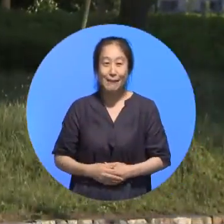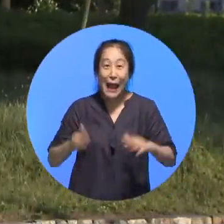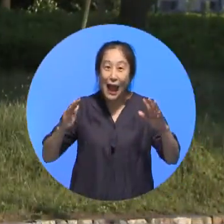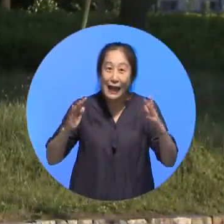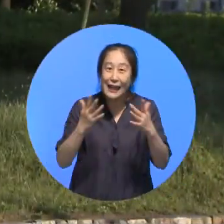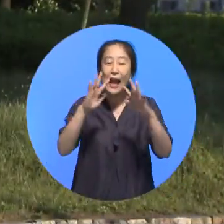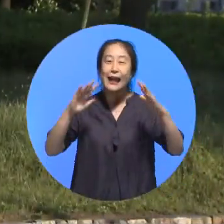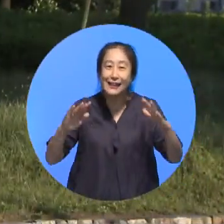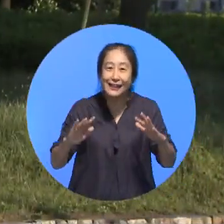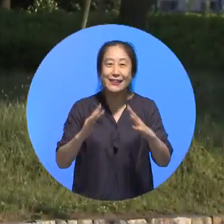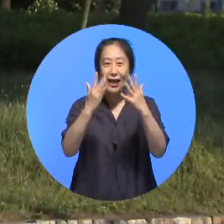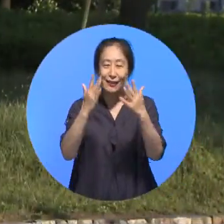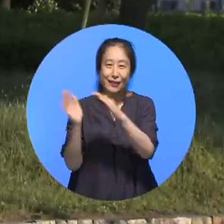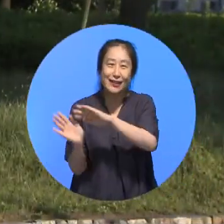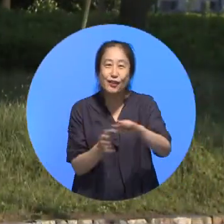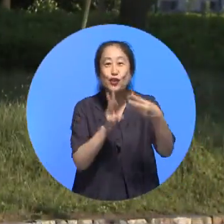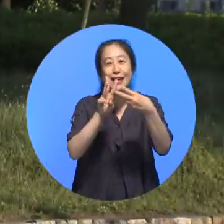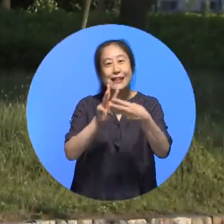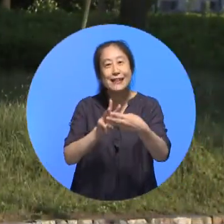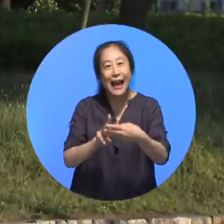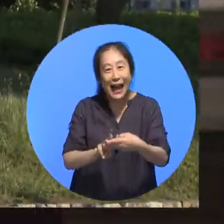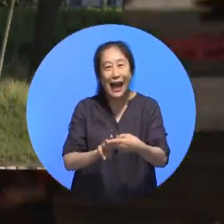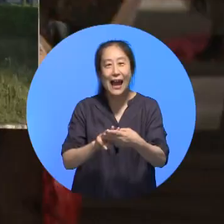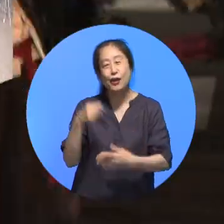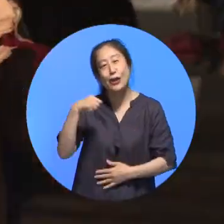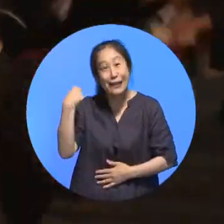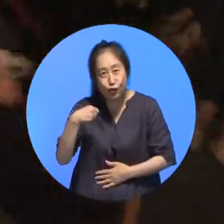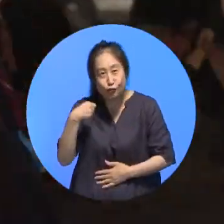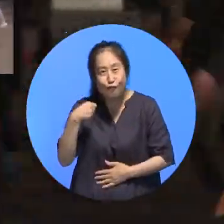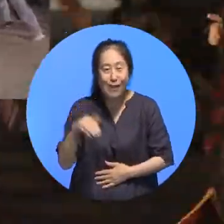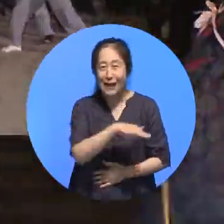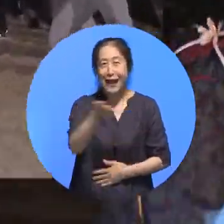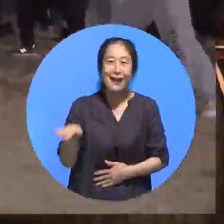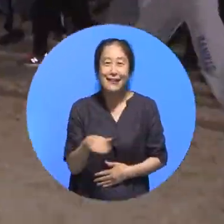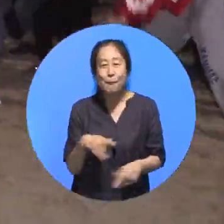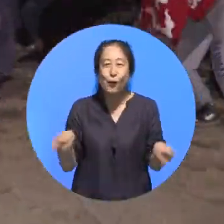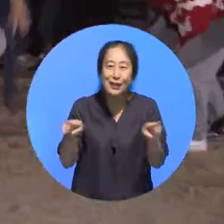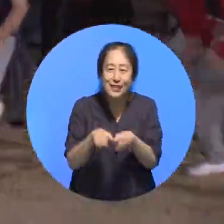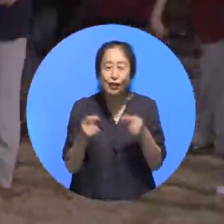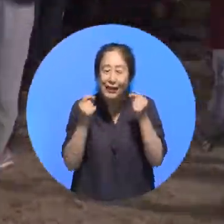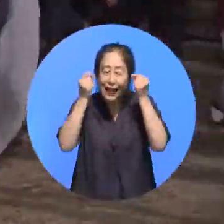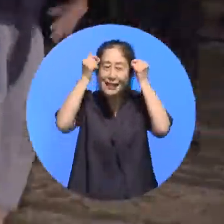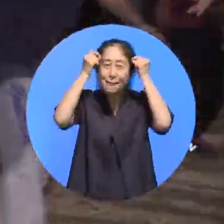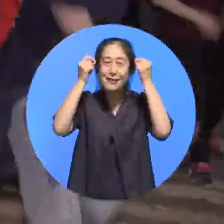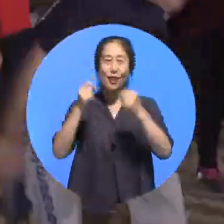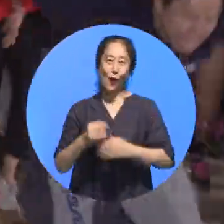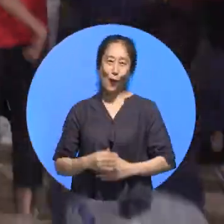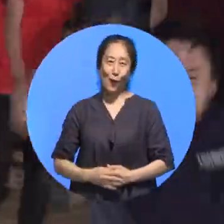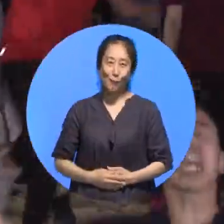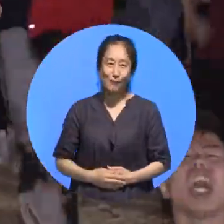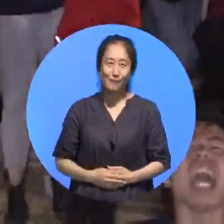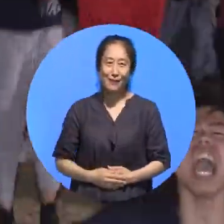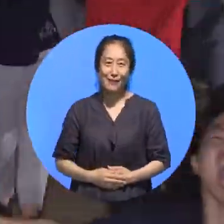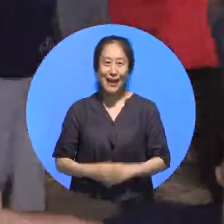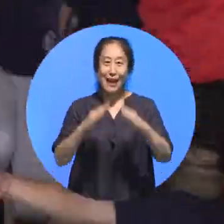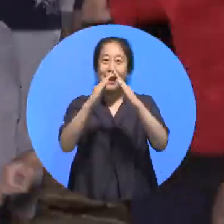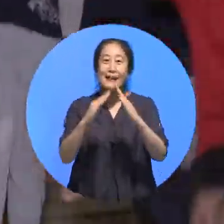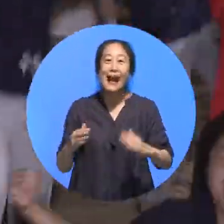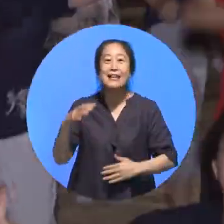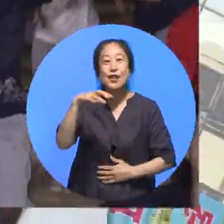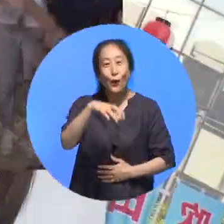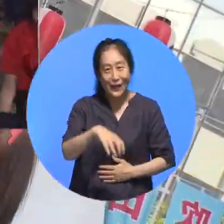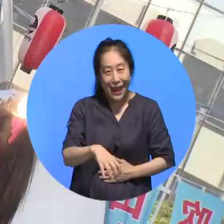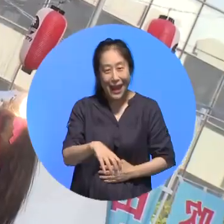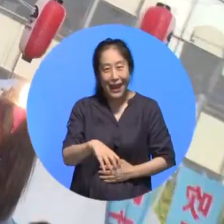暑い水の夏を皆さんも一緒に楽しみましょうそれではまた会場でお会い